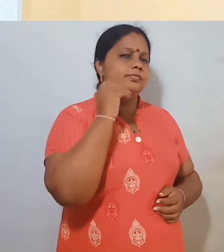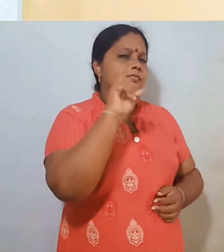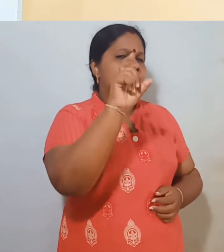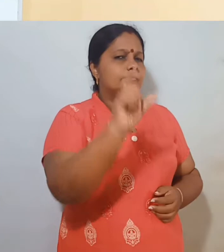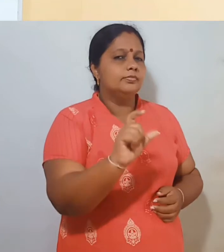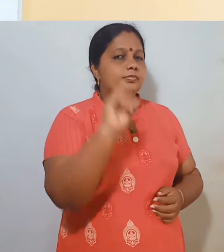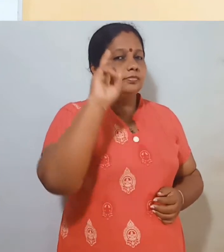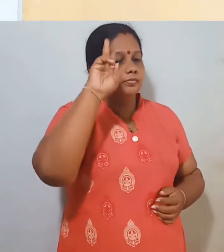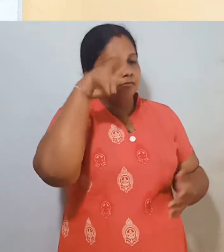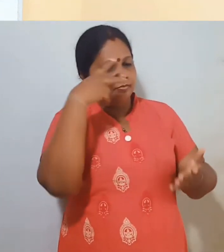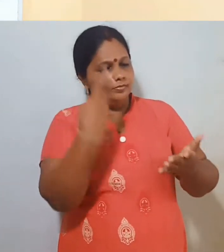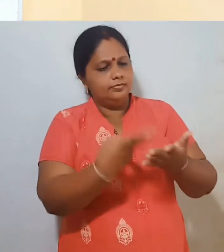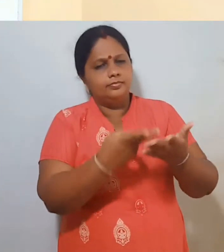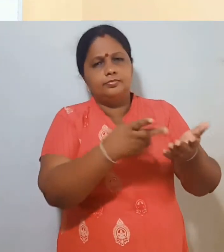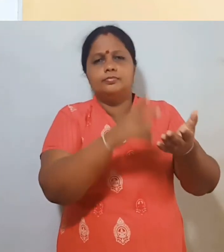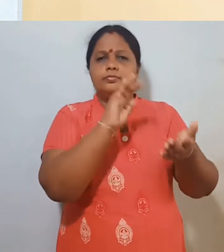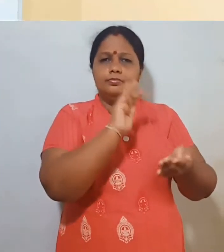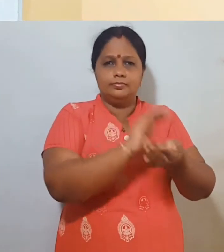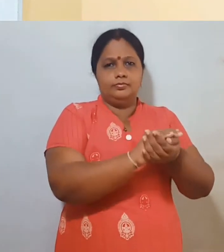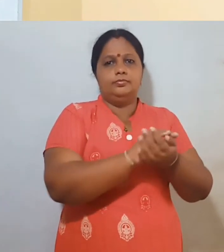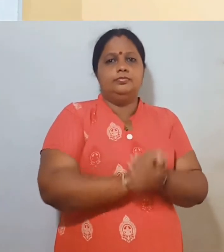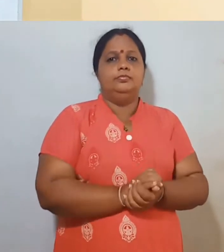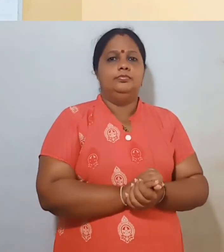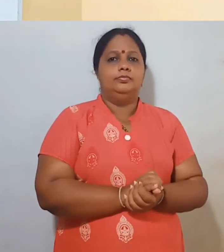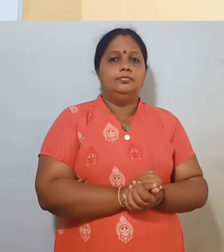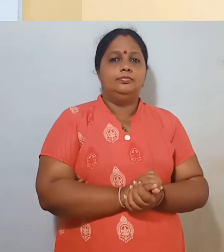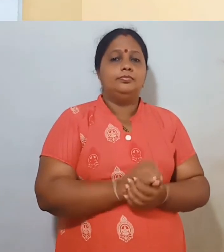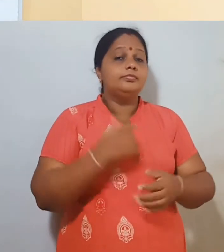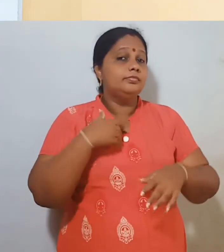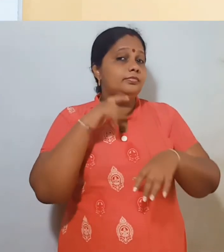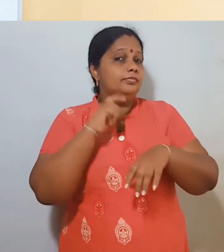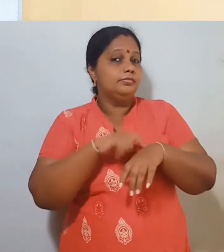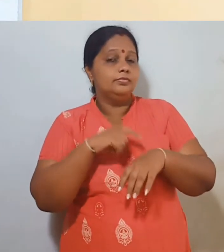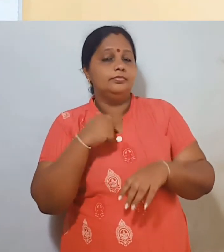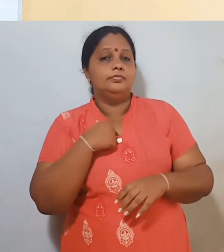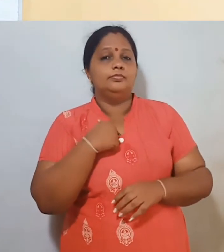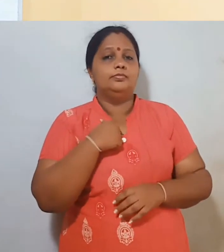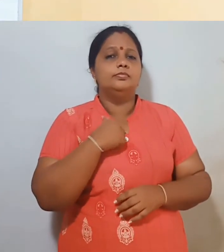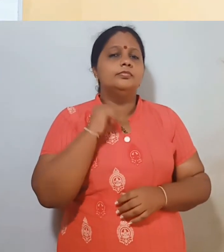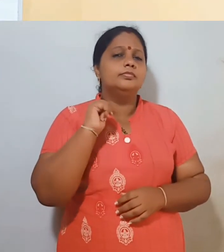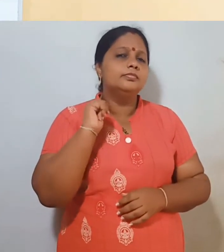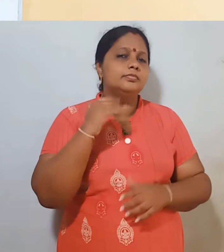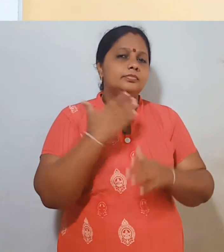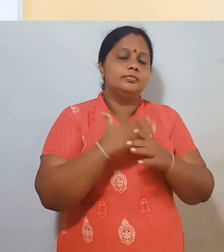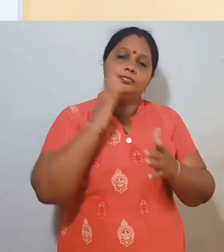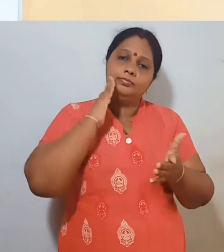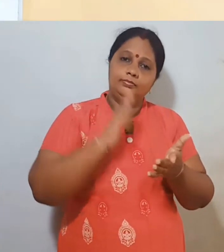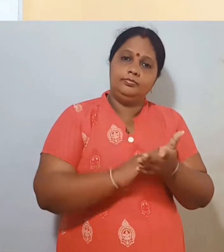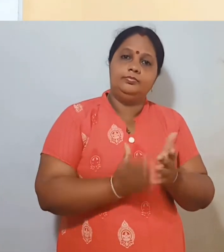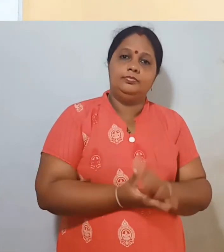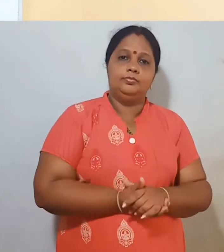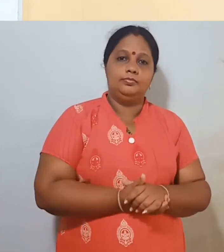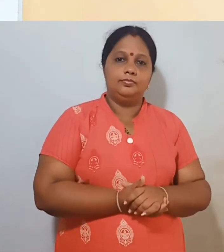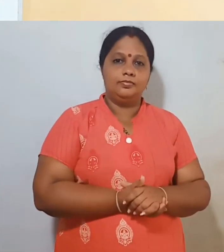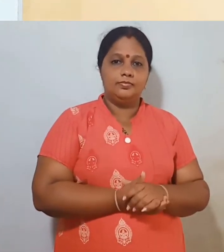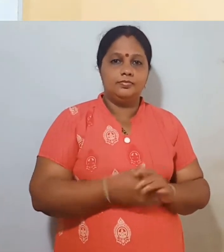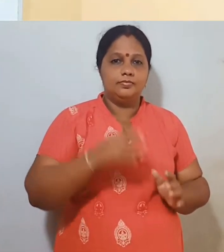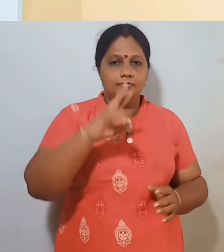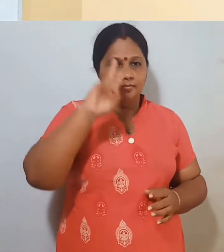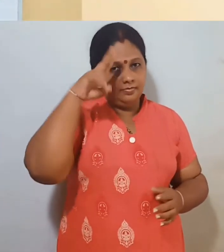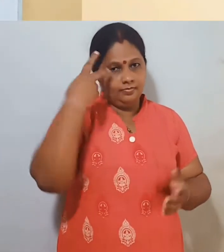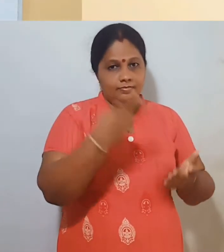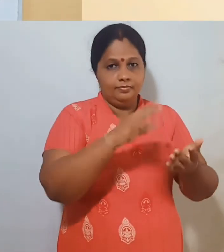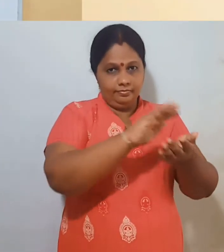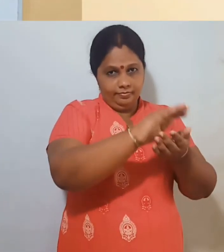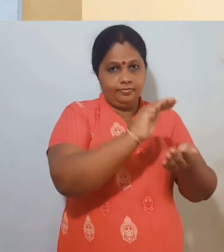நிலையில் கிடக்கின்றார், ஒருவர் மயங்கி கிடக்கின்றார். அந்த சந்தர்ப்பத்தில் நாம் என்ன செய்யலாம்? ரைட். ஒருவர் மயங்கி